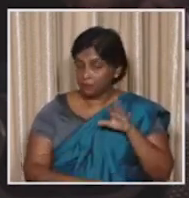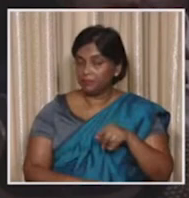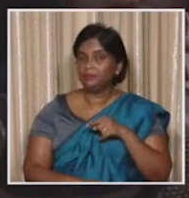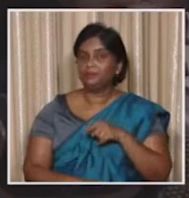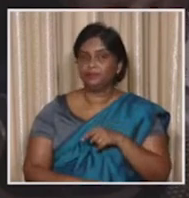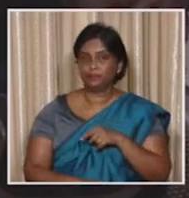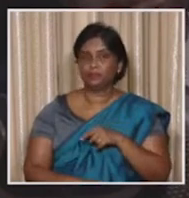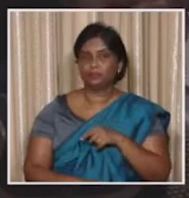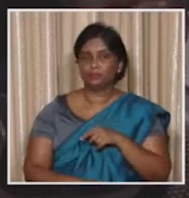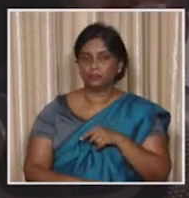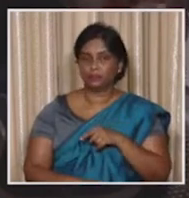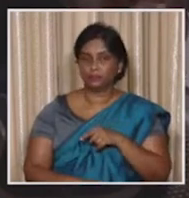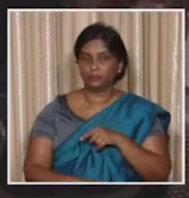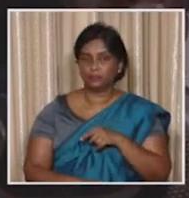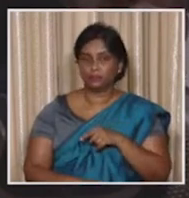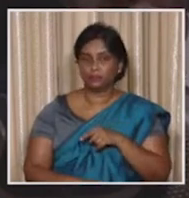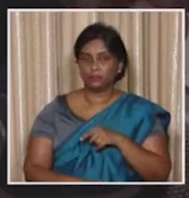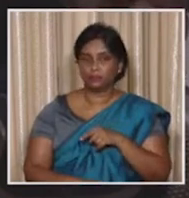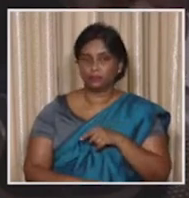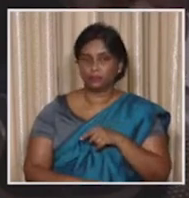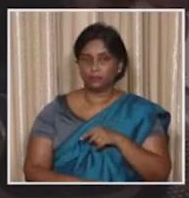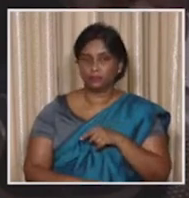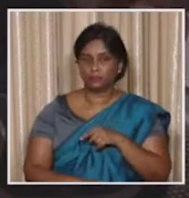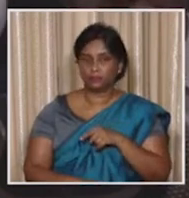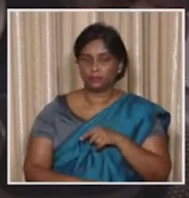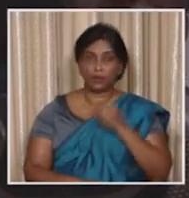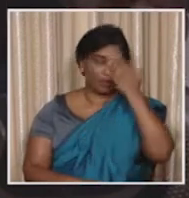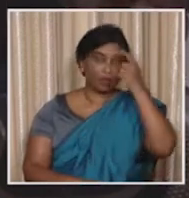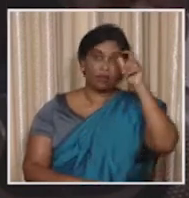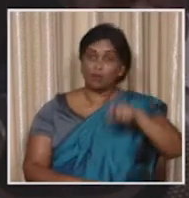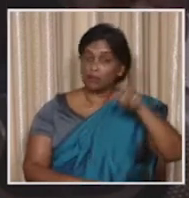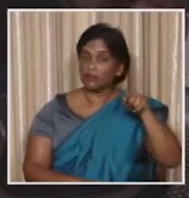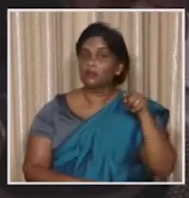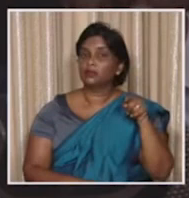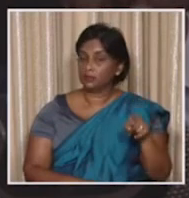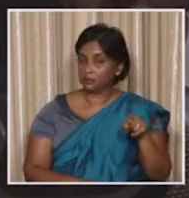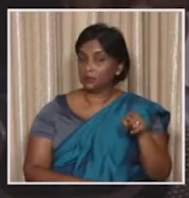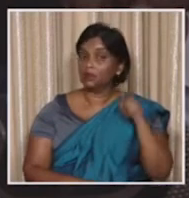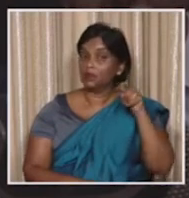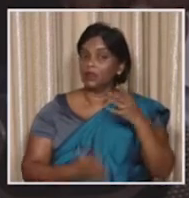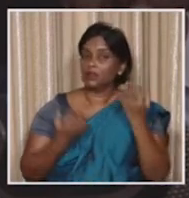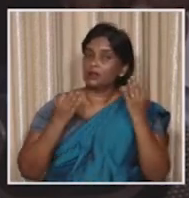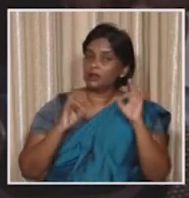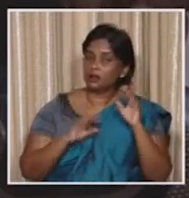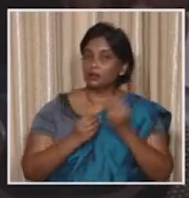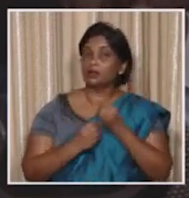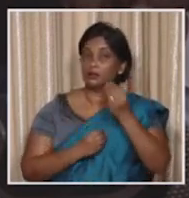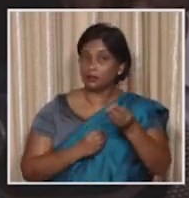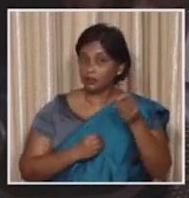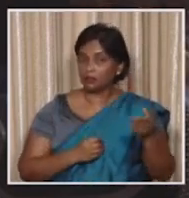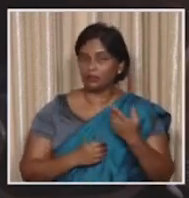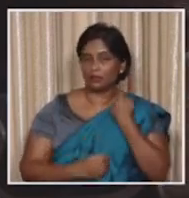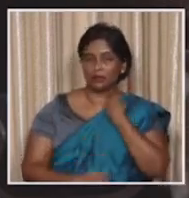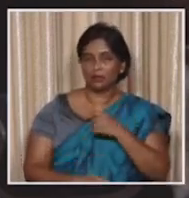பயங்கரவாத தடைச்சட்டம் தமிழர்கள் மீது பாய்ந்திருப்பதை மூடி மறைப்ப எங்களுடைய கட்சித் தலைவர் இந்த அவையிலே அங்கே நடைபெற்ற அந்த